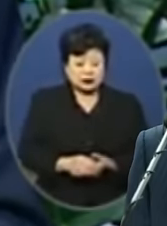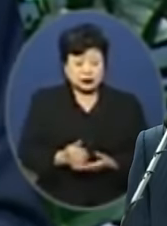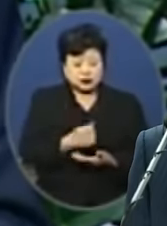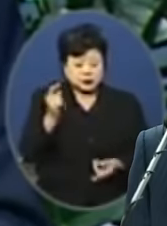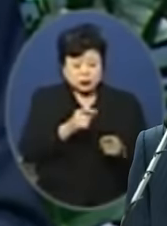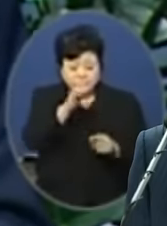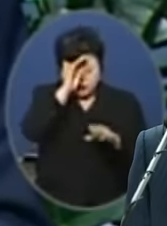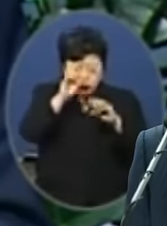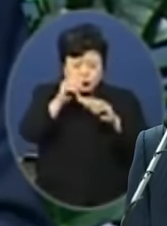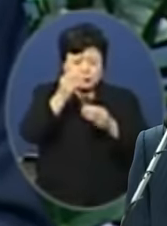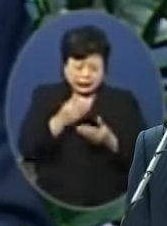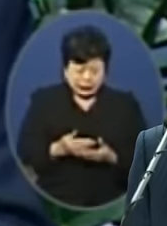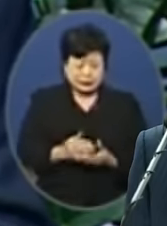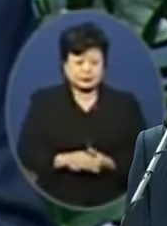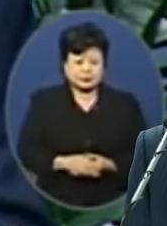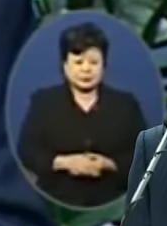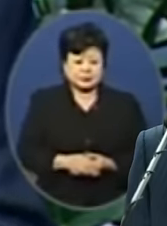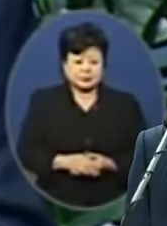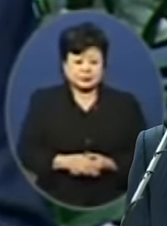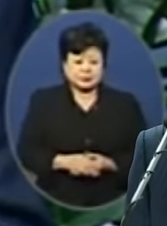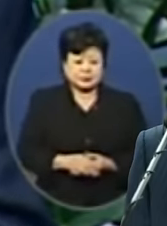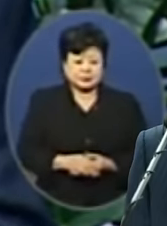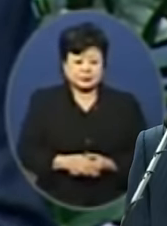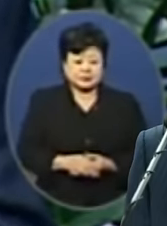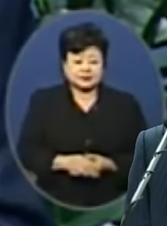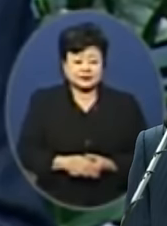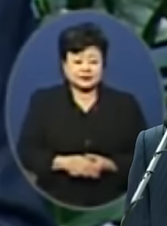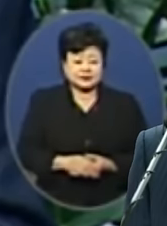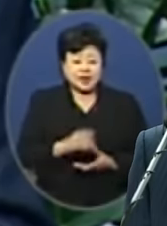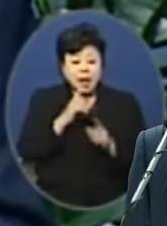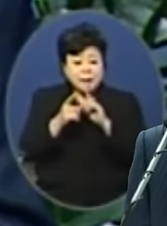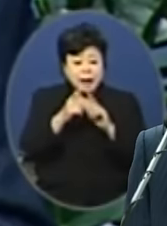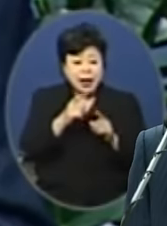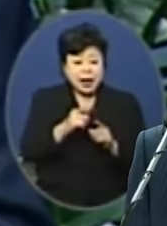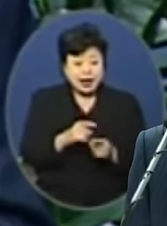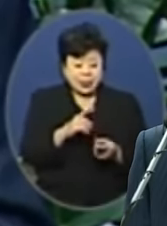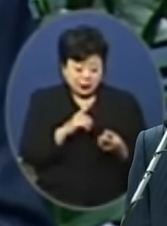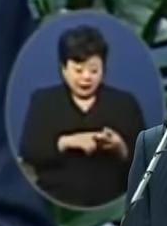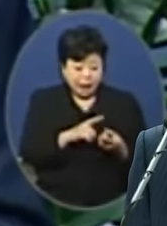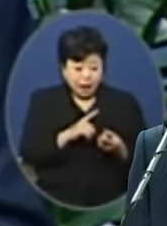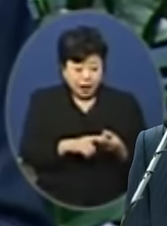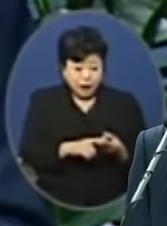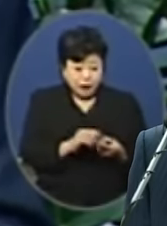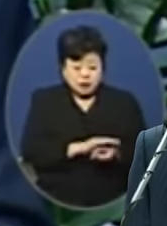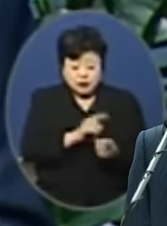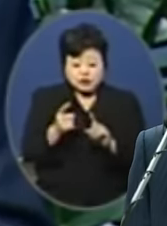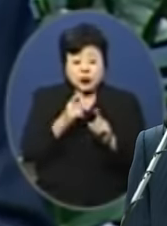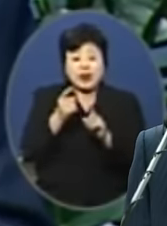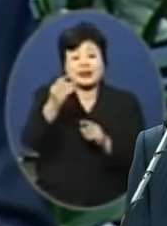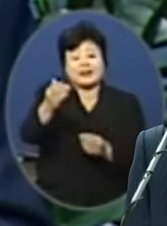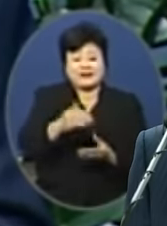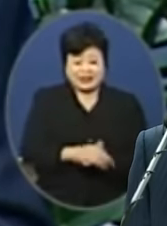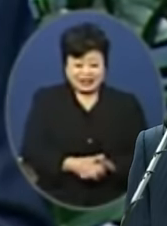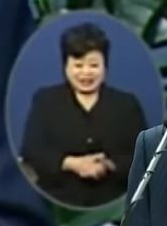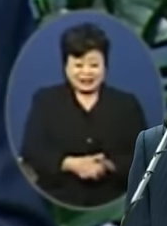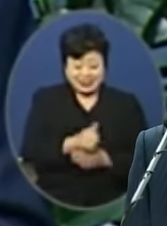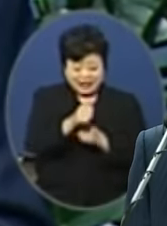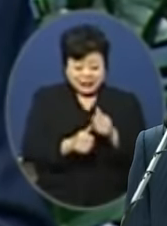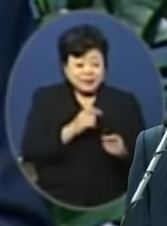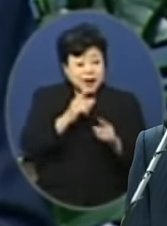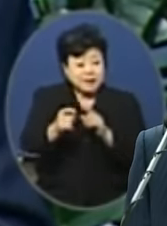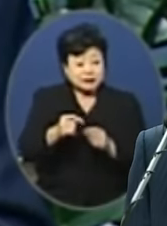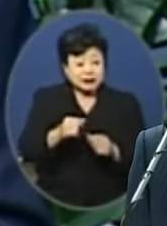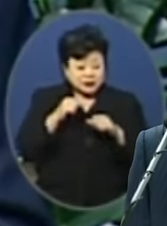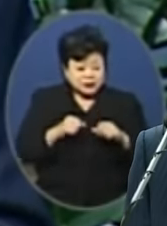채찍에 맞음으로 네가 나음을 입었다. 그러면 그 말 자체가 치료의 말이 되는 것입니다. 하나님의